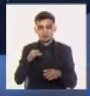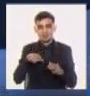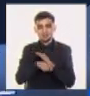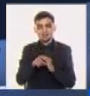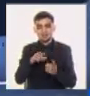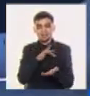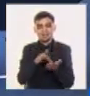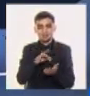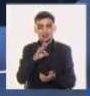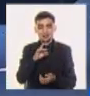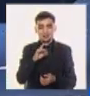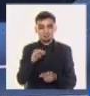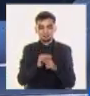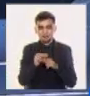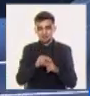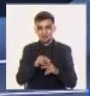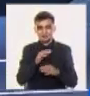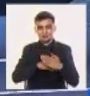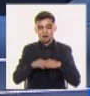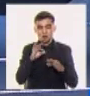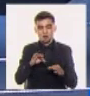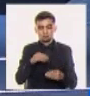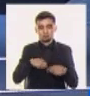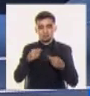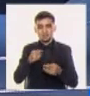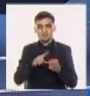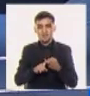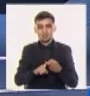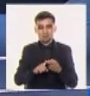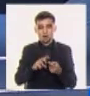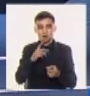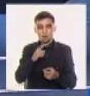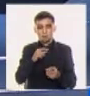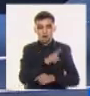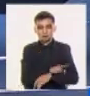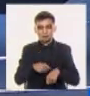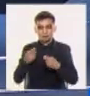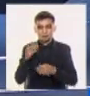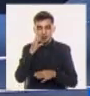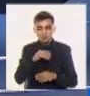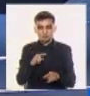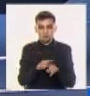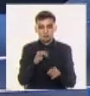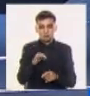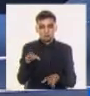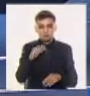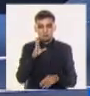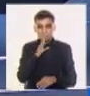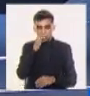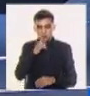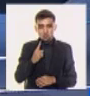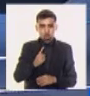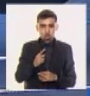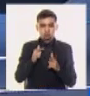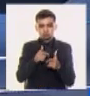реабилитации в столице могут отдать под инфекционный госпиталь. А для того, чтобы попасть на процедуры в это учреждение, родители ждут